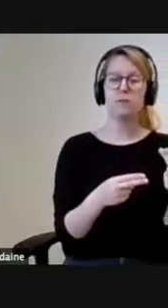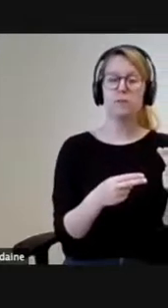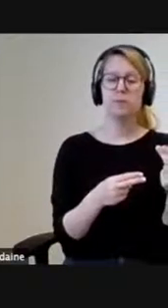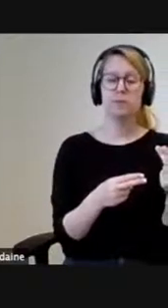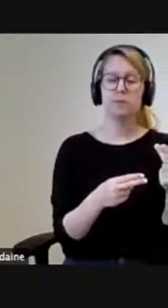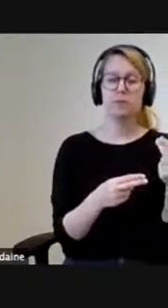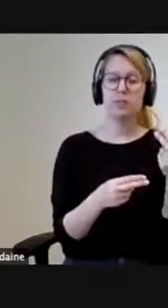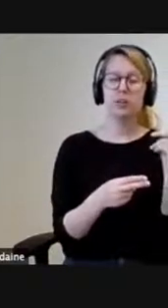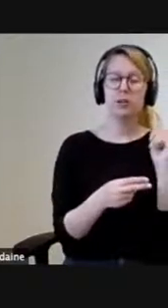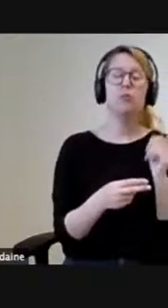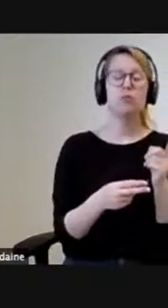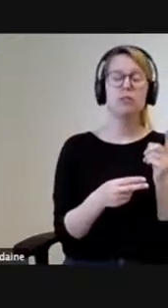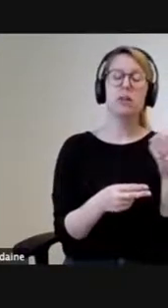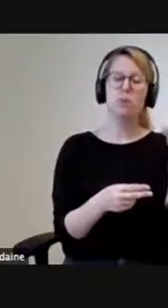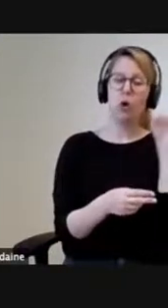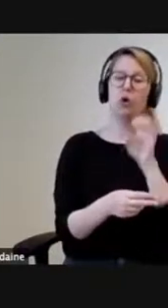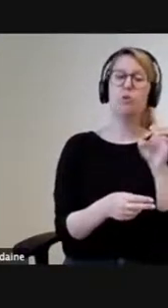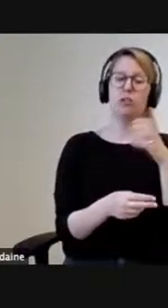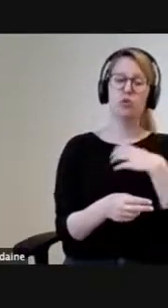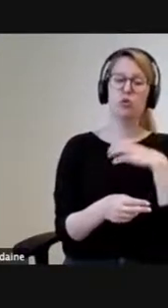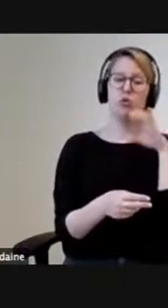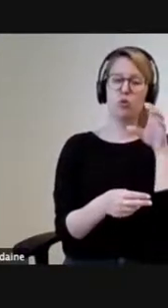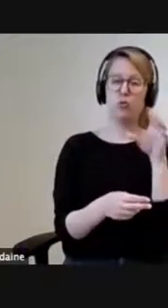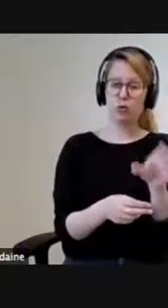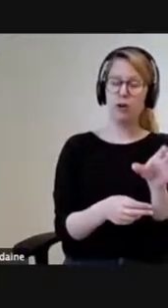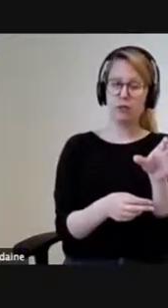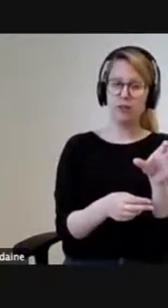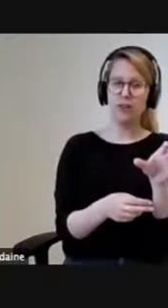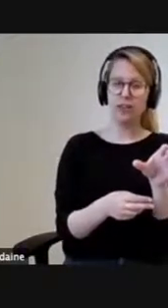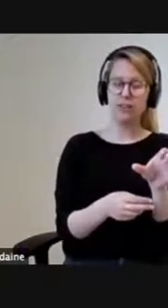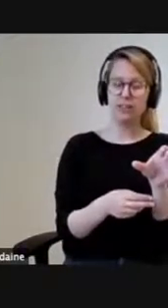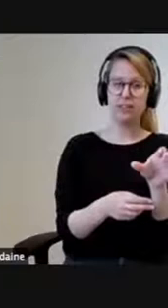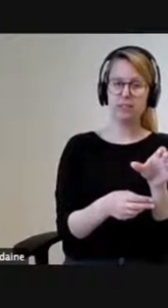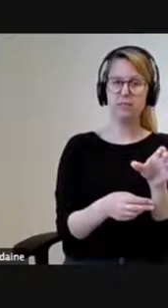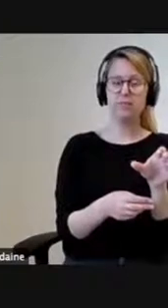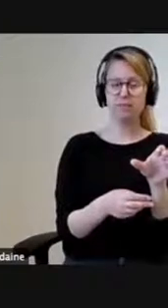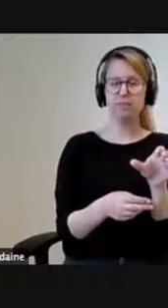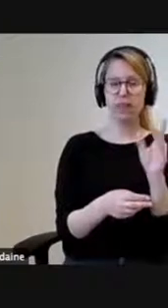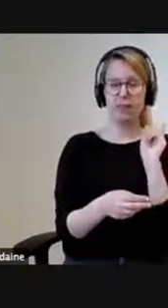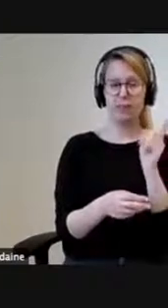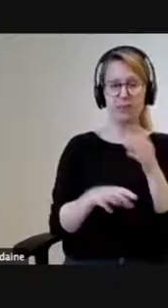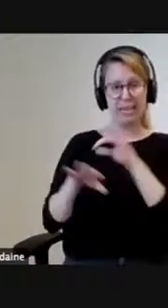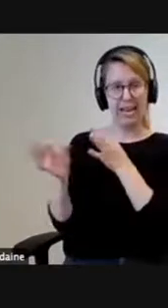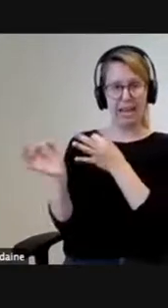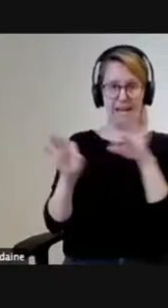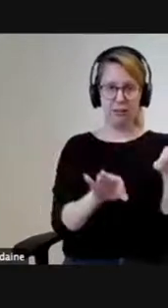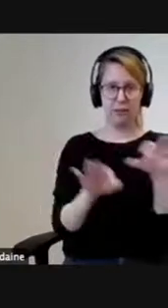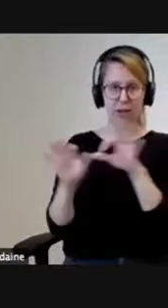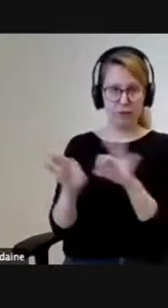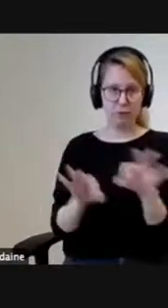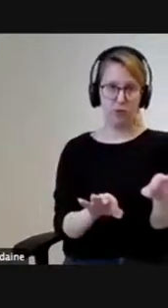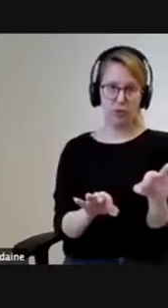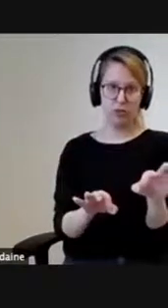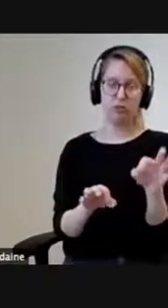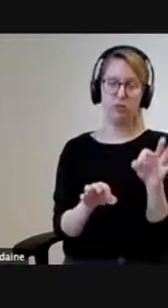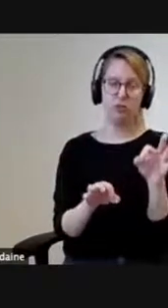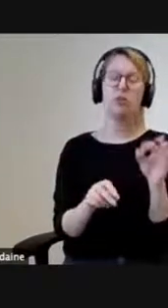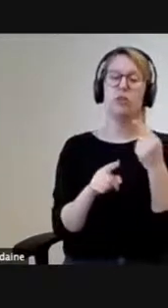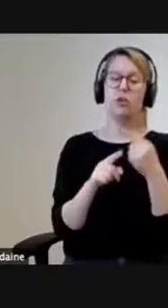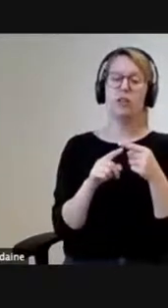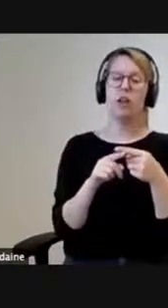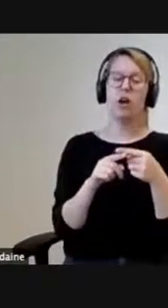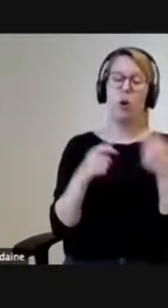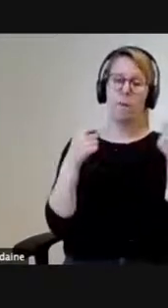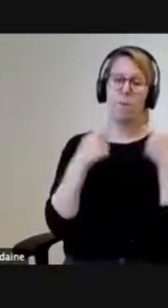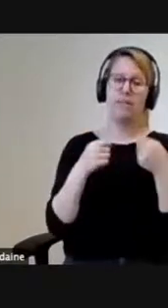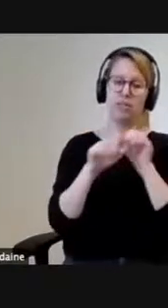qui a vocation à être connue dans l'ensemble des États membres et qui s'appuie sur une expérience qui existe déjà, un